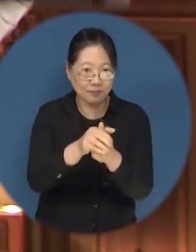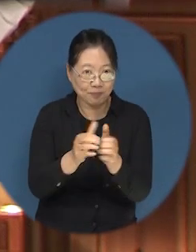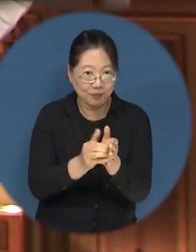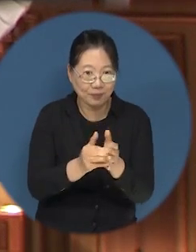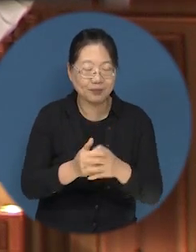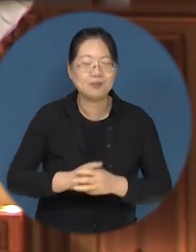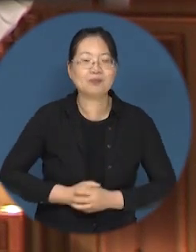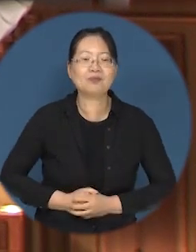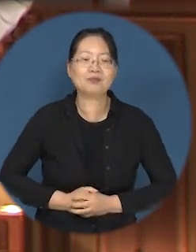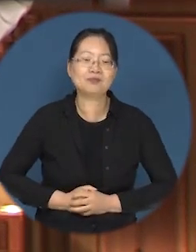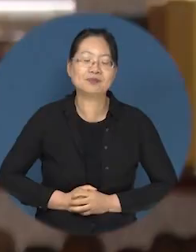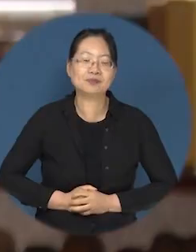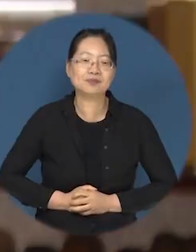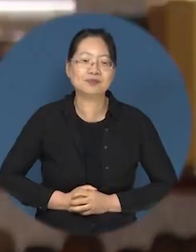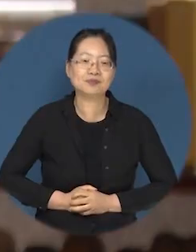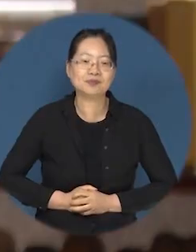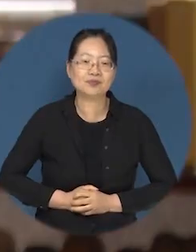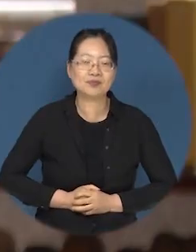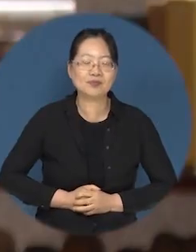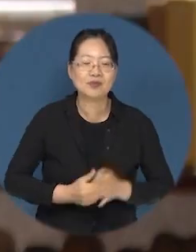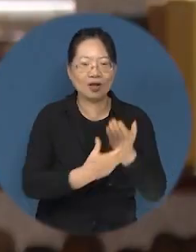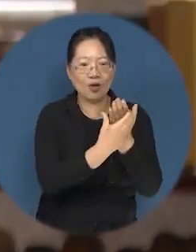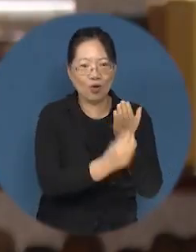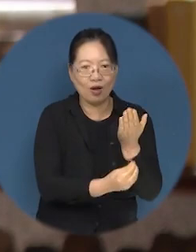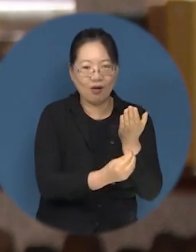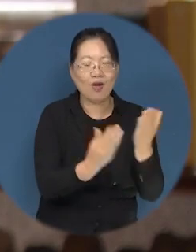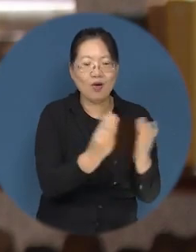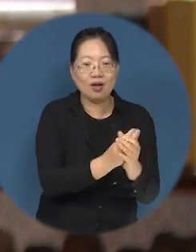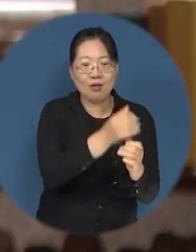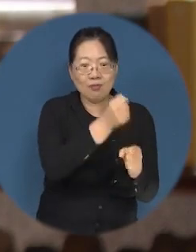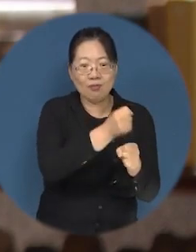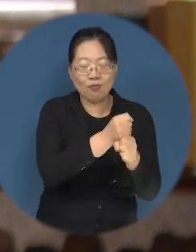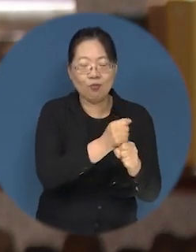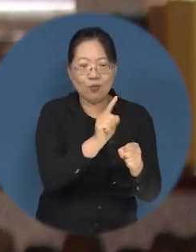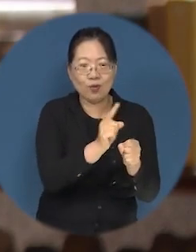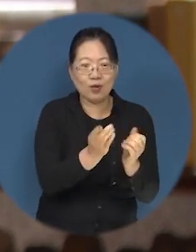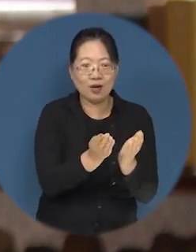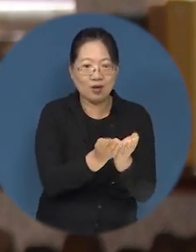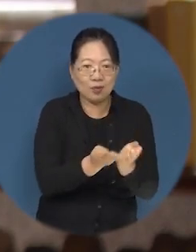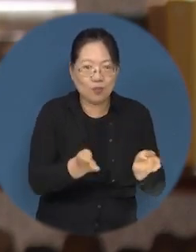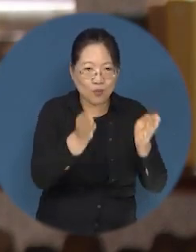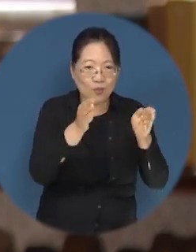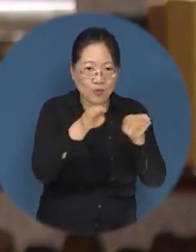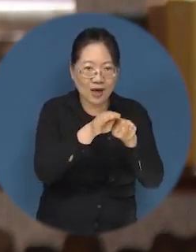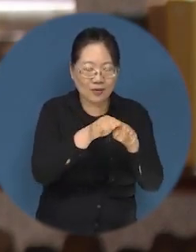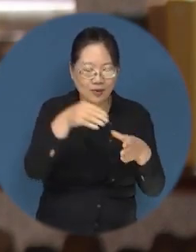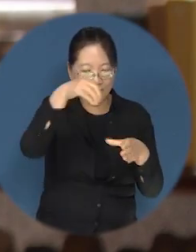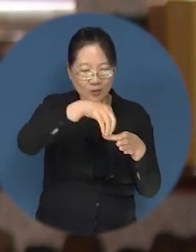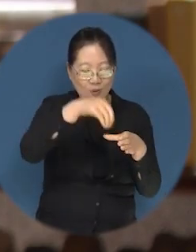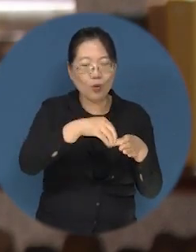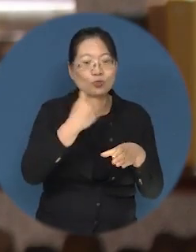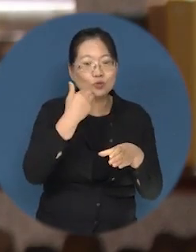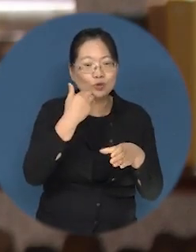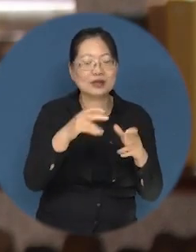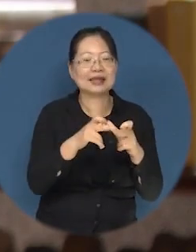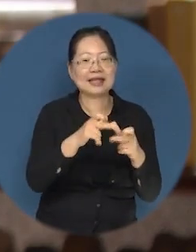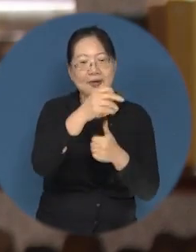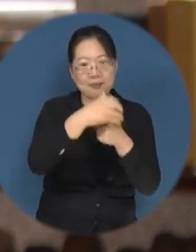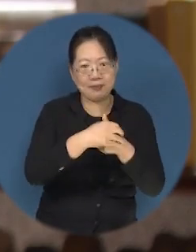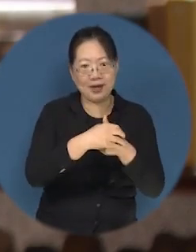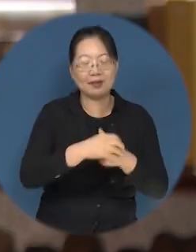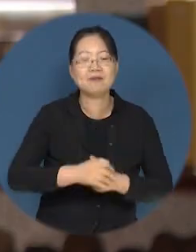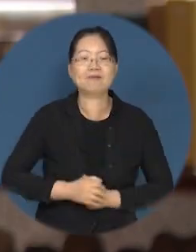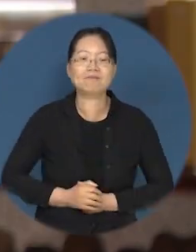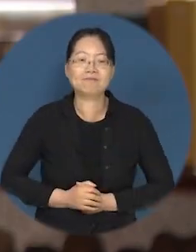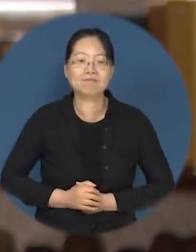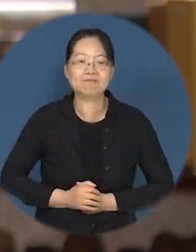그렇죠? 예, 예. 그렇게 해서 인쇄가 돼서 나온 걸 이 명함 통에 넣는 일. 그것도 장애인이 하고 있습니다. 그렇죠. 예,